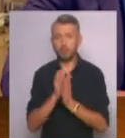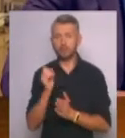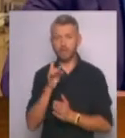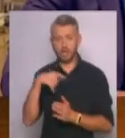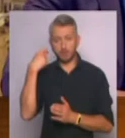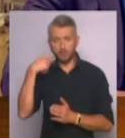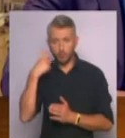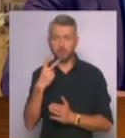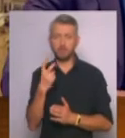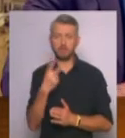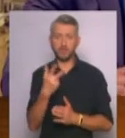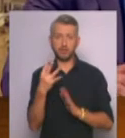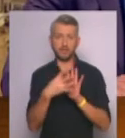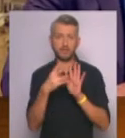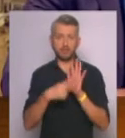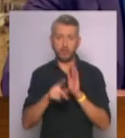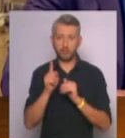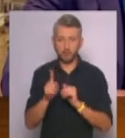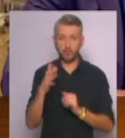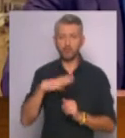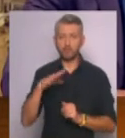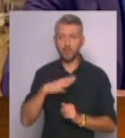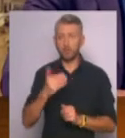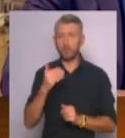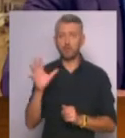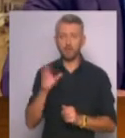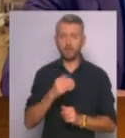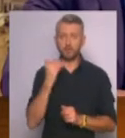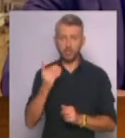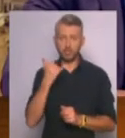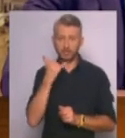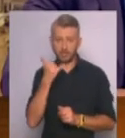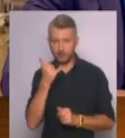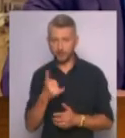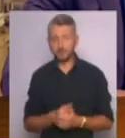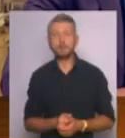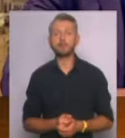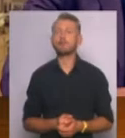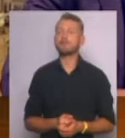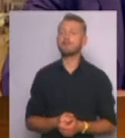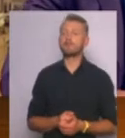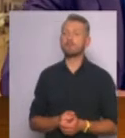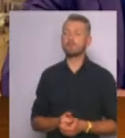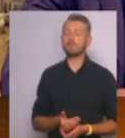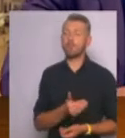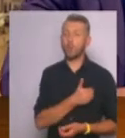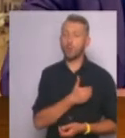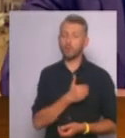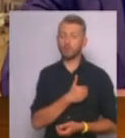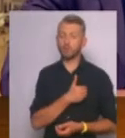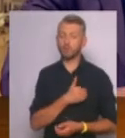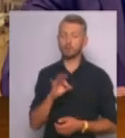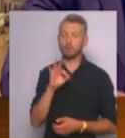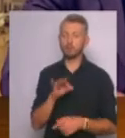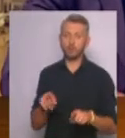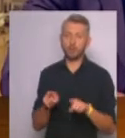перетелефонуйте 223-081. Чекаємо на всі ваші дзвінки. Отже, пане Андрію, хочу з приводу